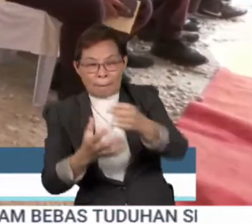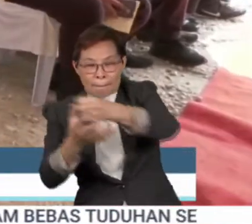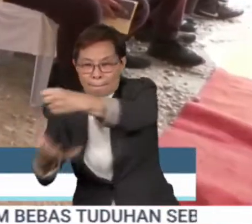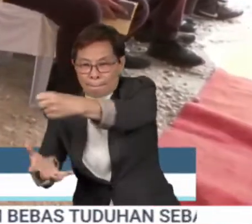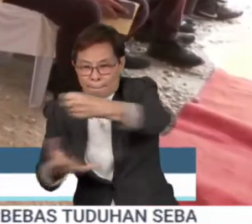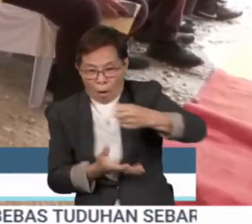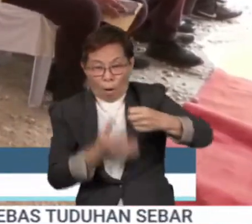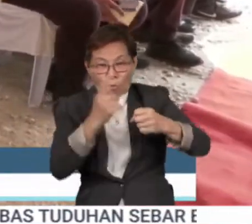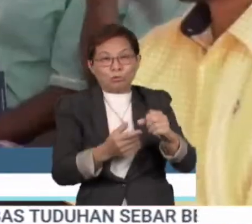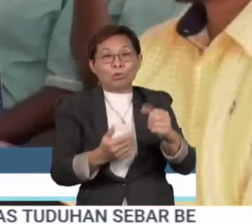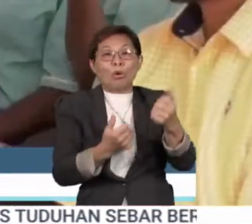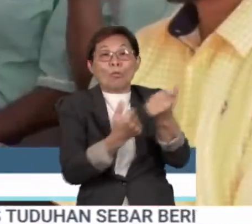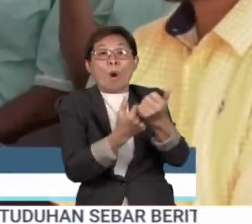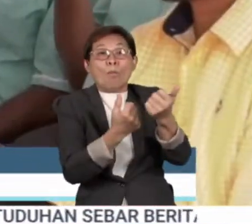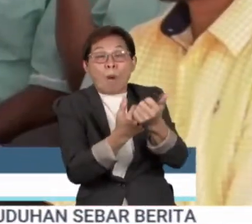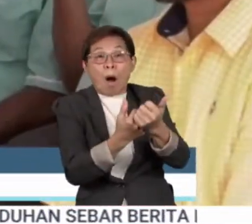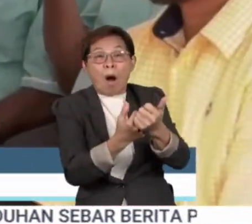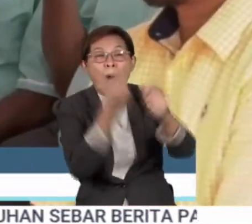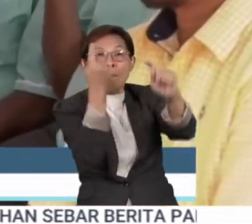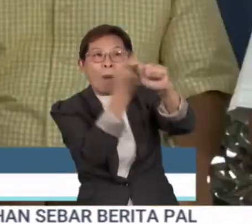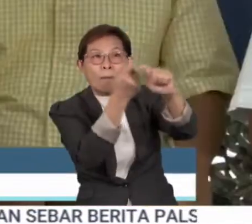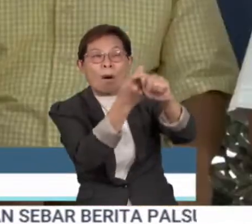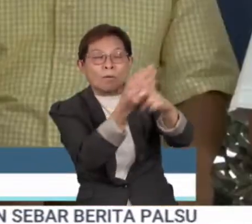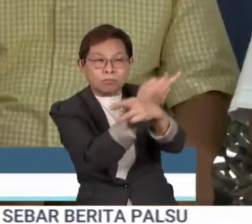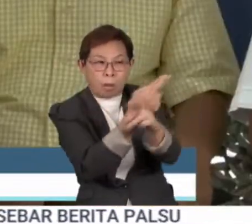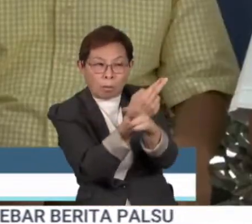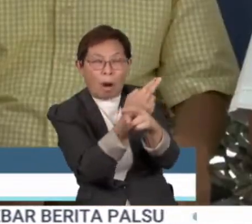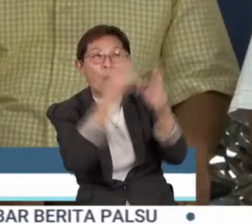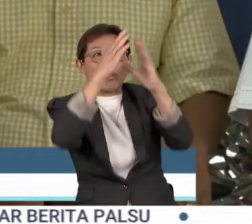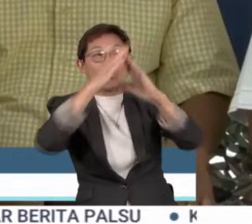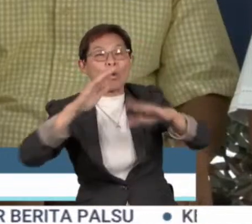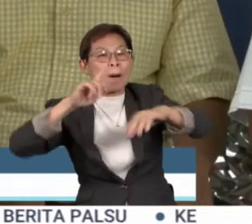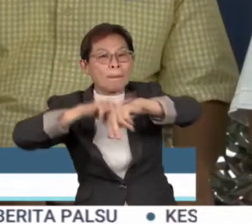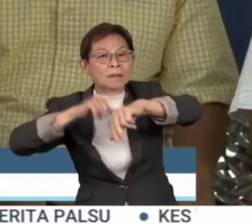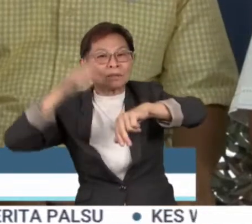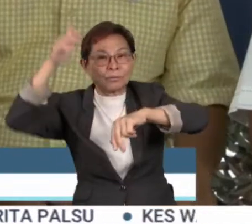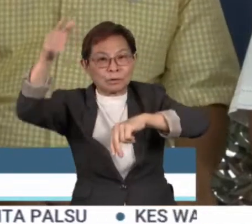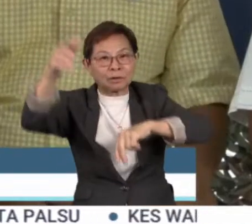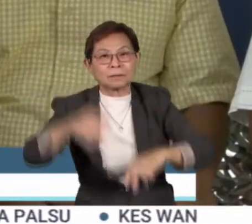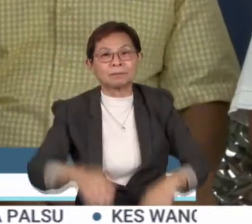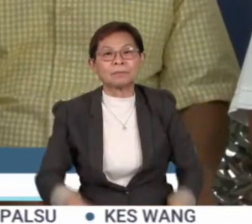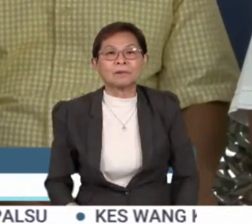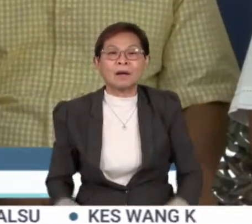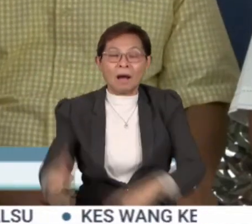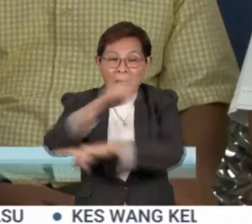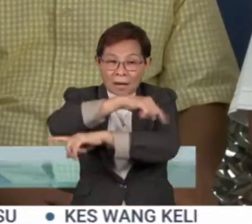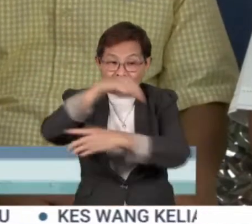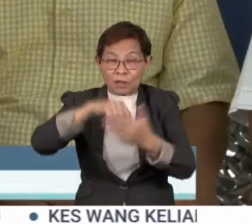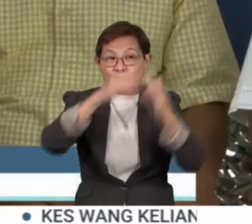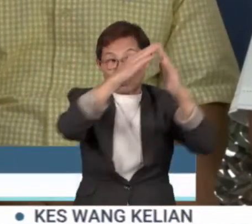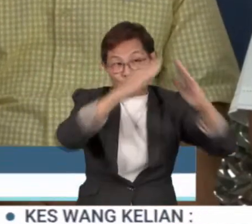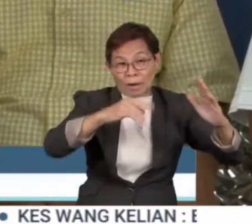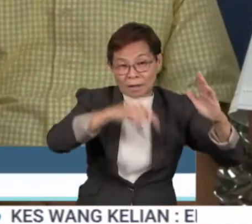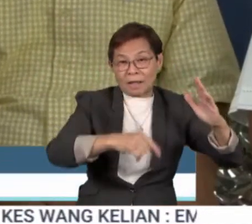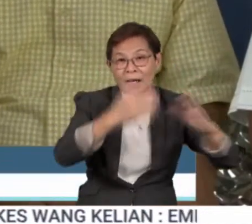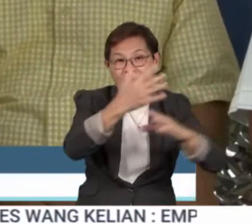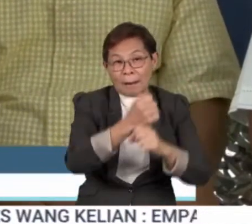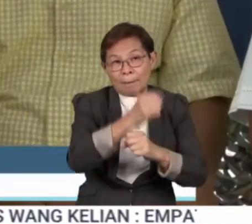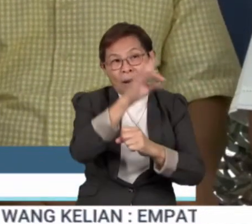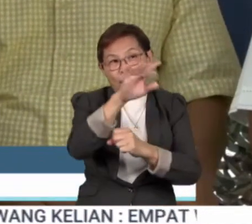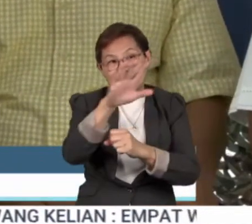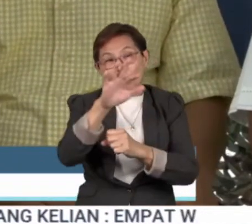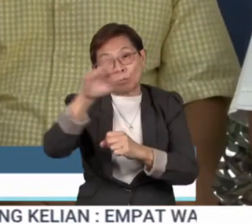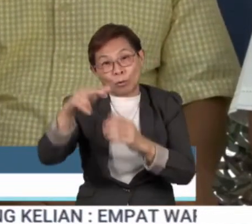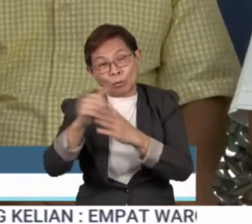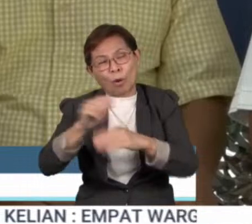bagi menampung peningkatan kos bina dan baik pulih rumah pada masa akan datang. Hari ini kita mungkin rumah yang bersaiz ini kita boleh dapat RM85,000, tapi